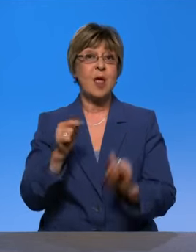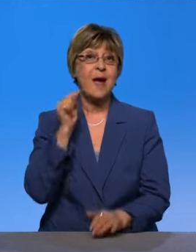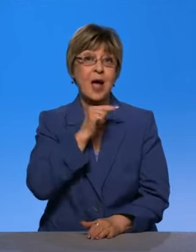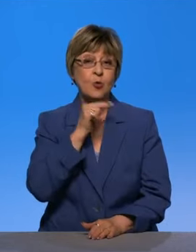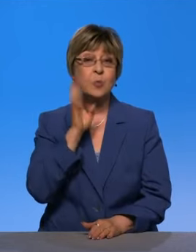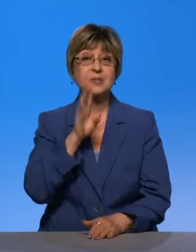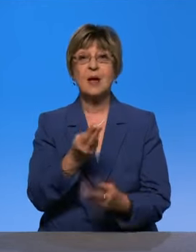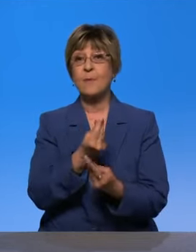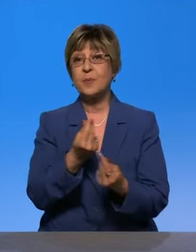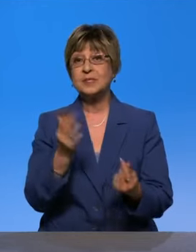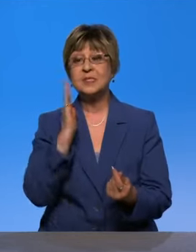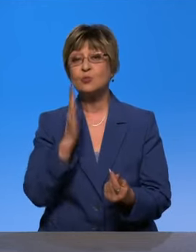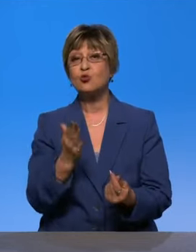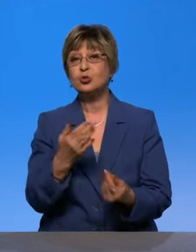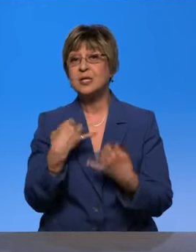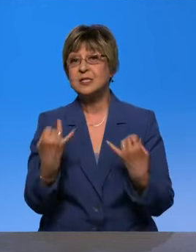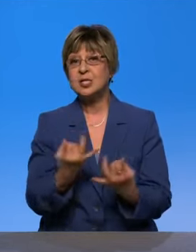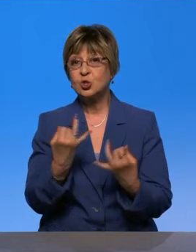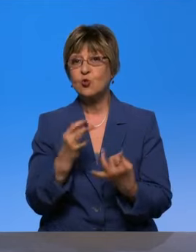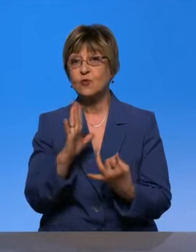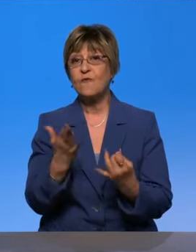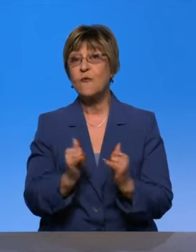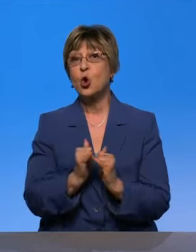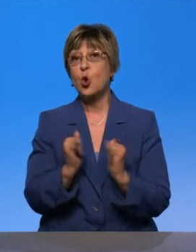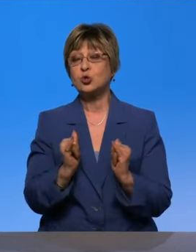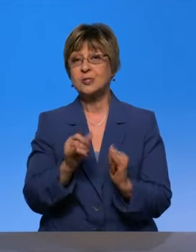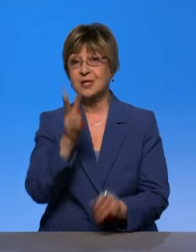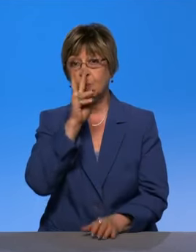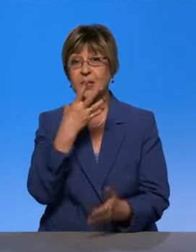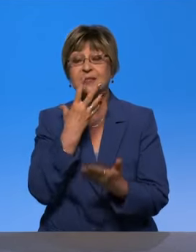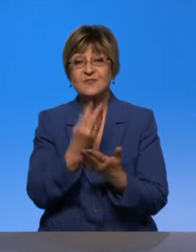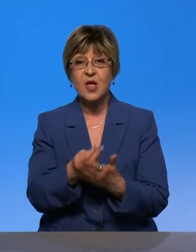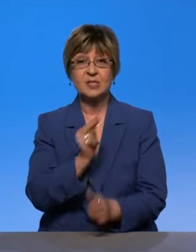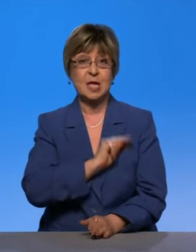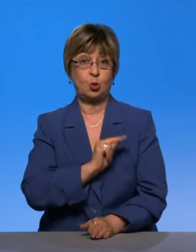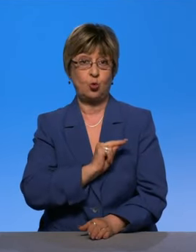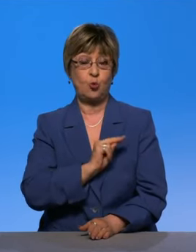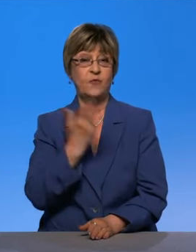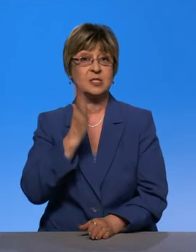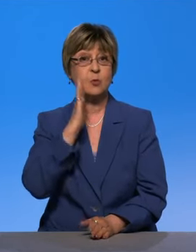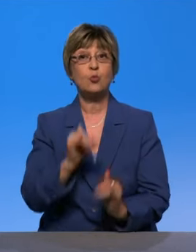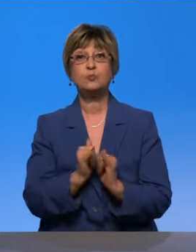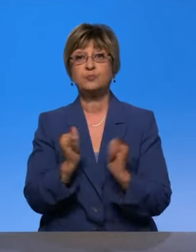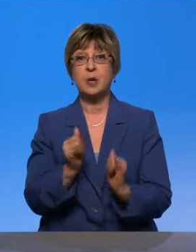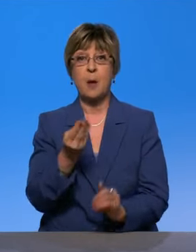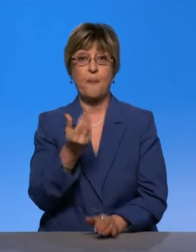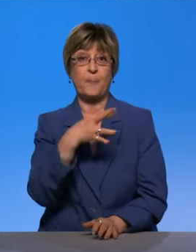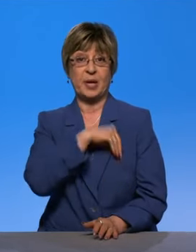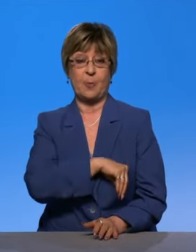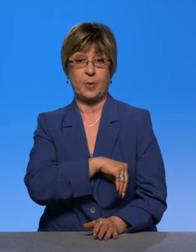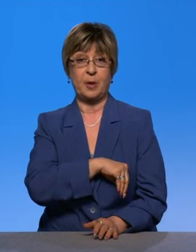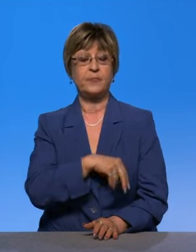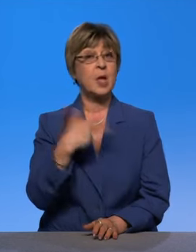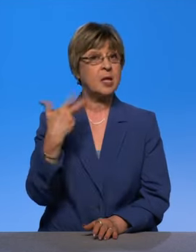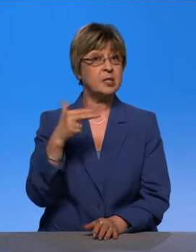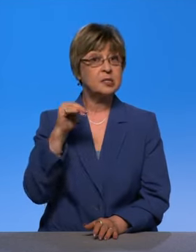в росте зарплаты своих сотрудников, если будет расти прибыль. То есть, в принципе, 30 тысяч –